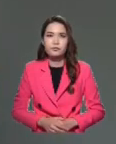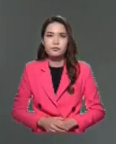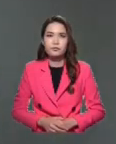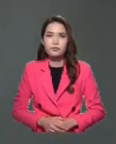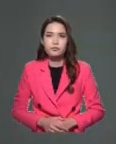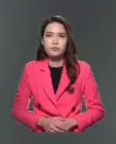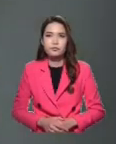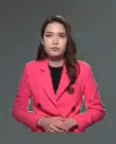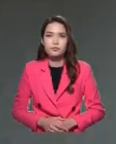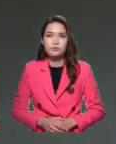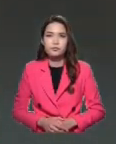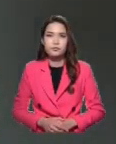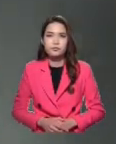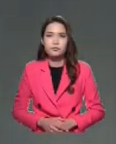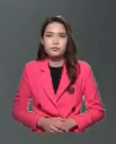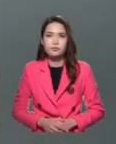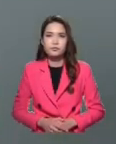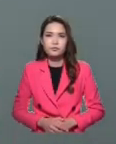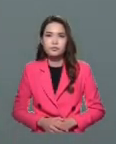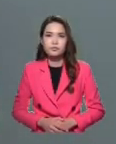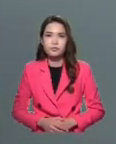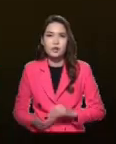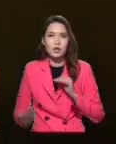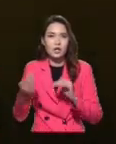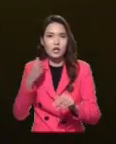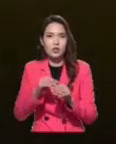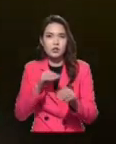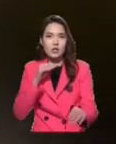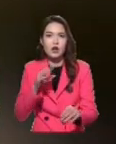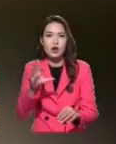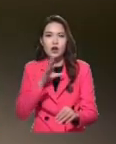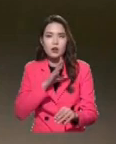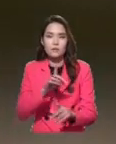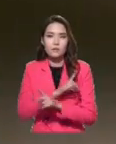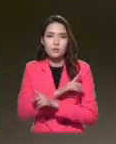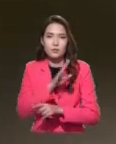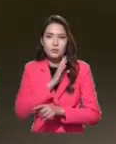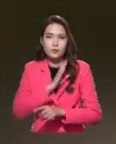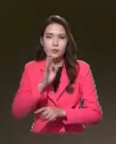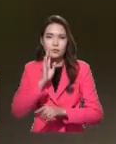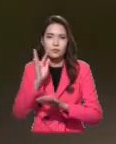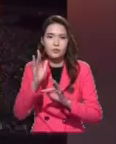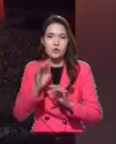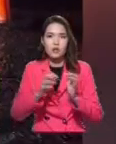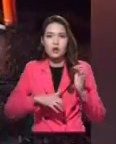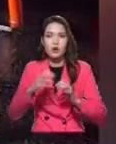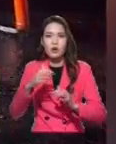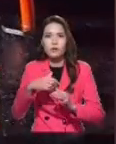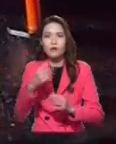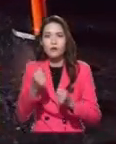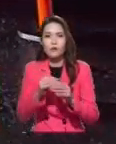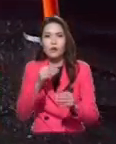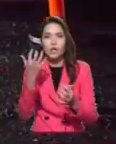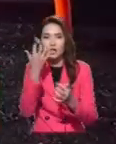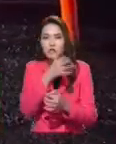это в крови. Ранее под колесами авто умерла женщина. Из-за снега и дождя водитель не заметил